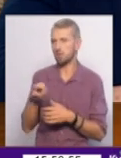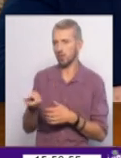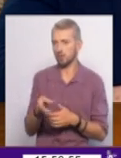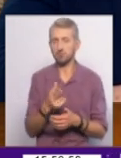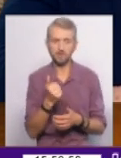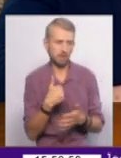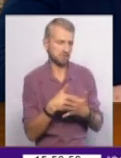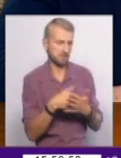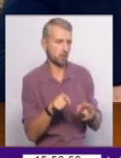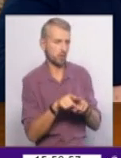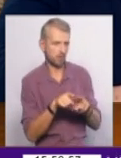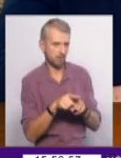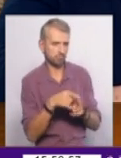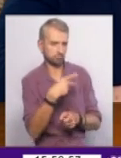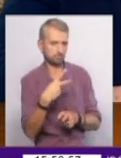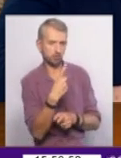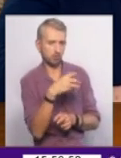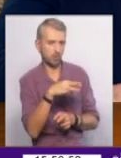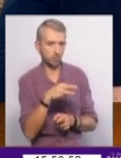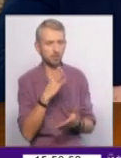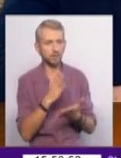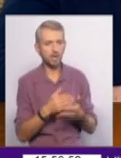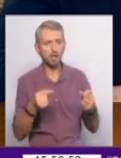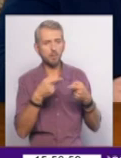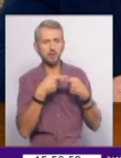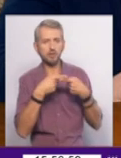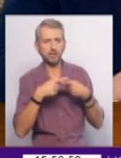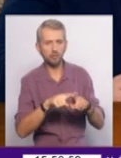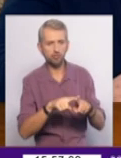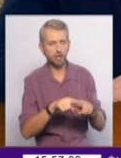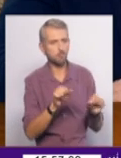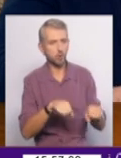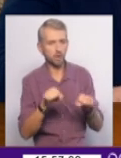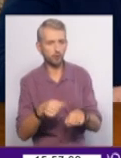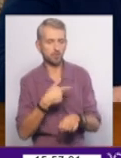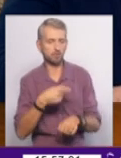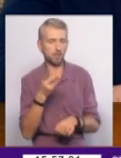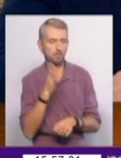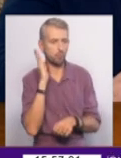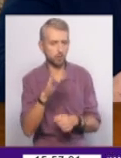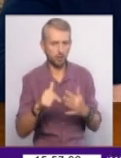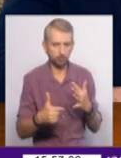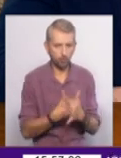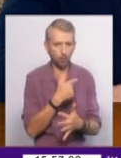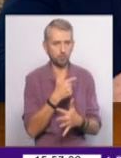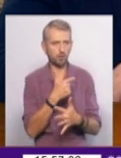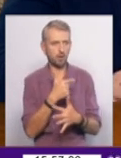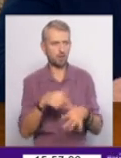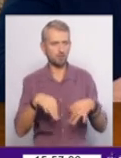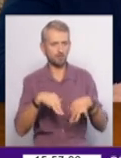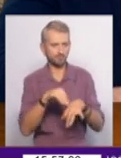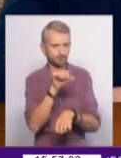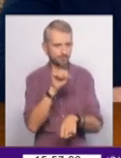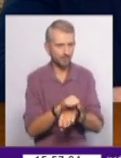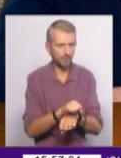така сума, тому що ну, є певні технічні можливості, нам треба буде знову перекривати рух, ну, тобто це